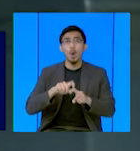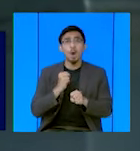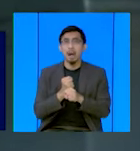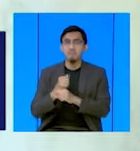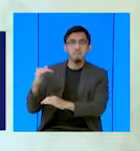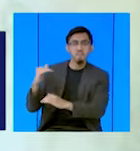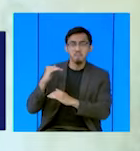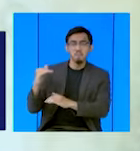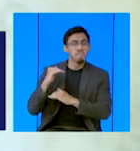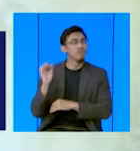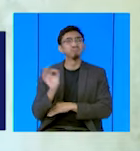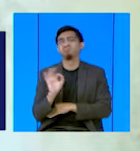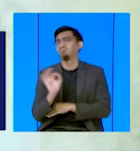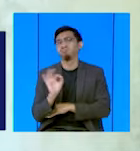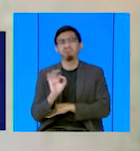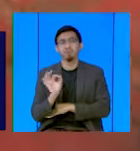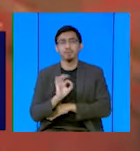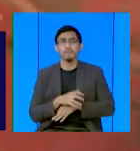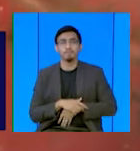tidak disuplai oleh distributor.